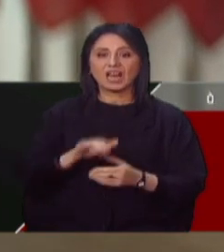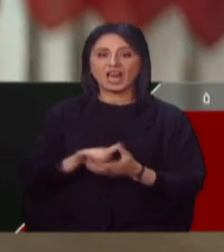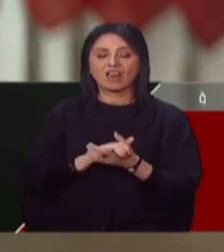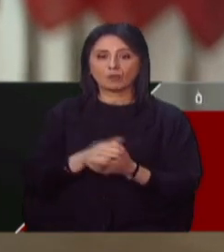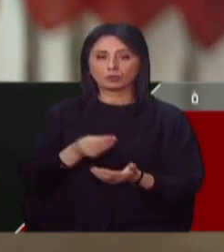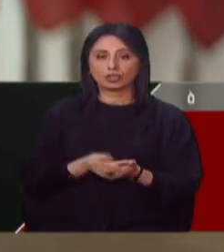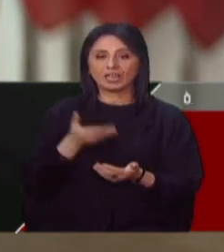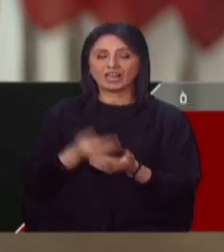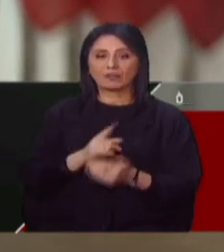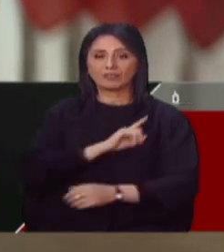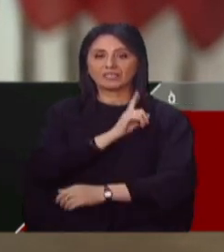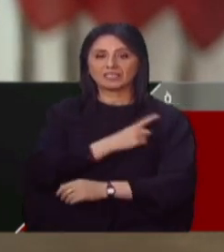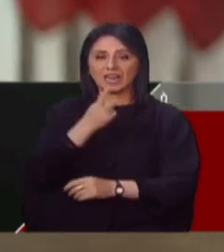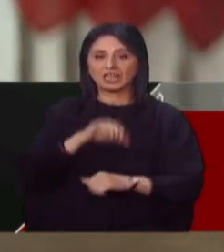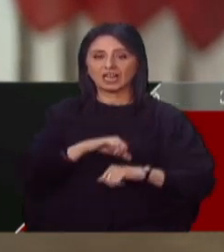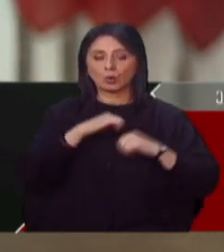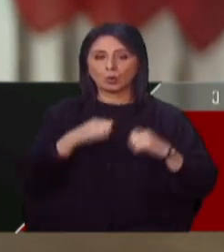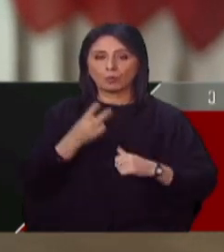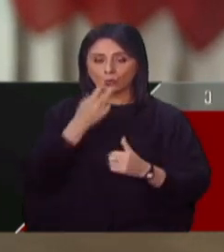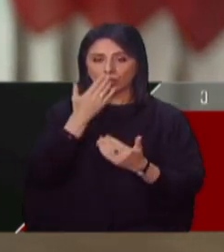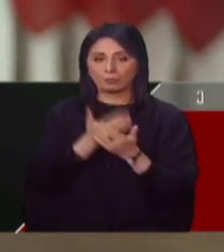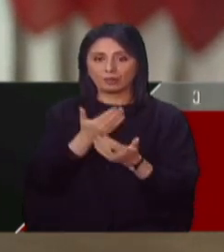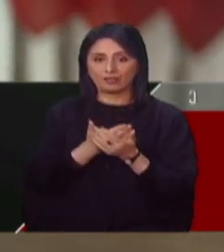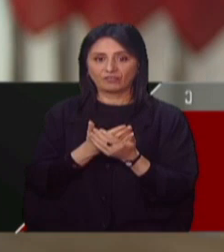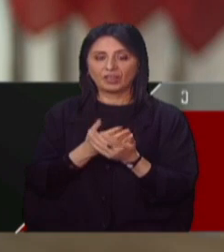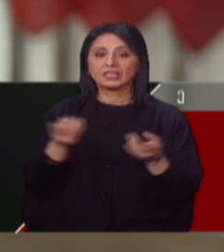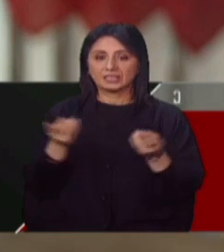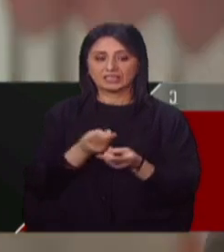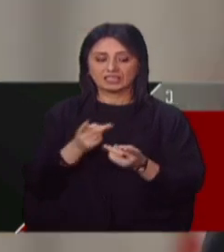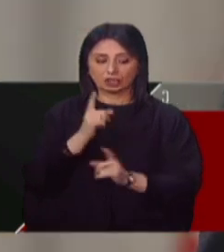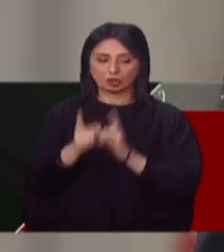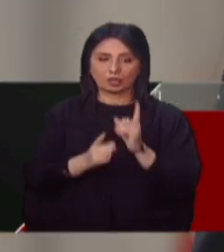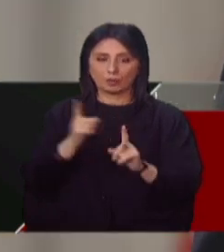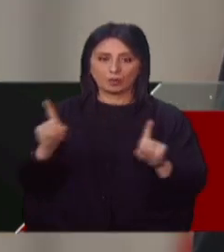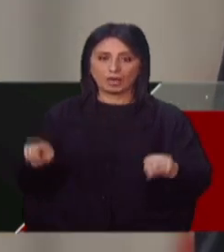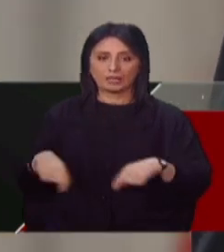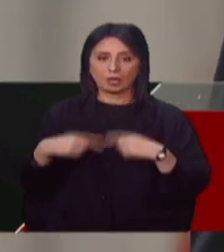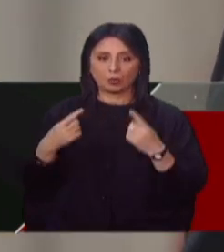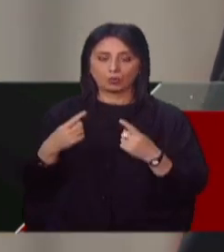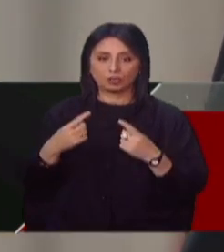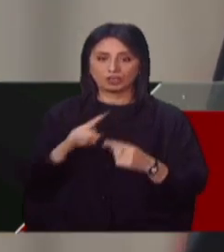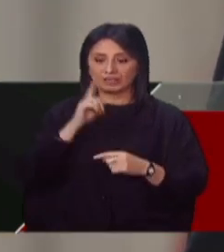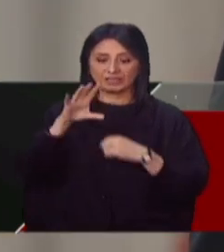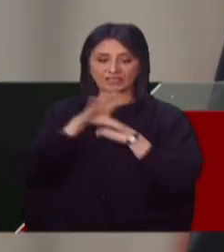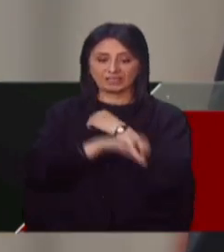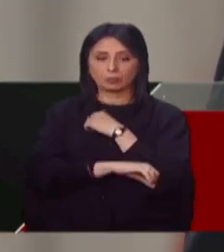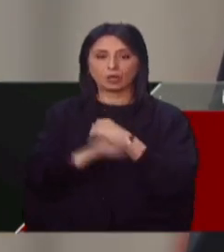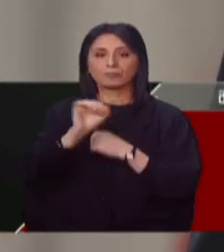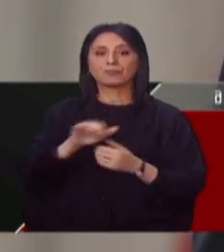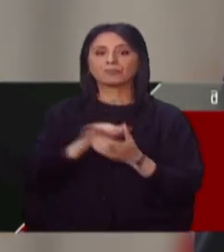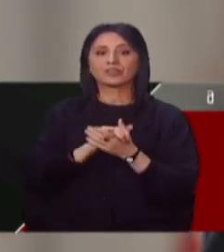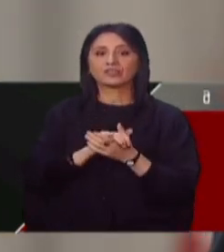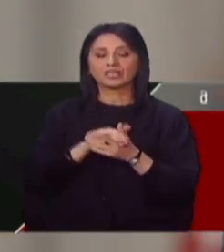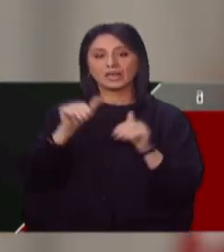ევროკავშირის ღირებულებების ძლიერი ერთგულება უნდა გამოავლინოს და საჭირო რეფორმები განახორციელოს. წლის ბოლოს